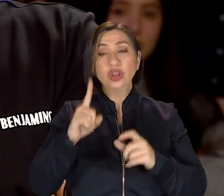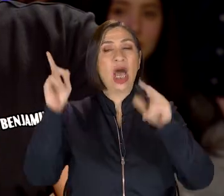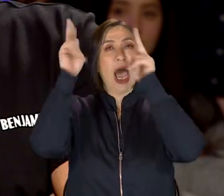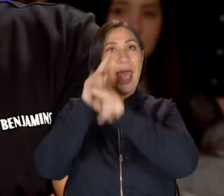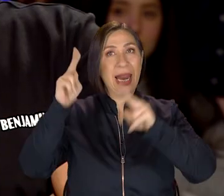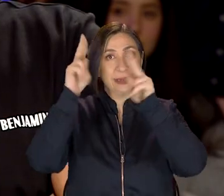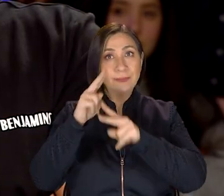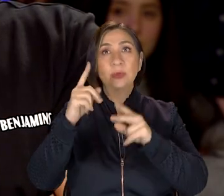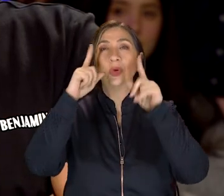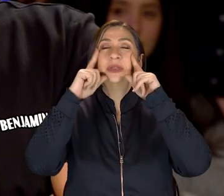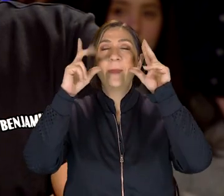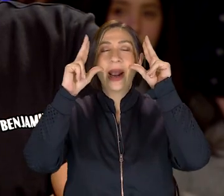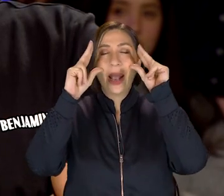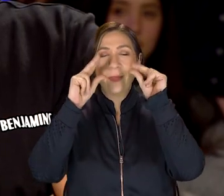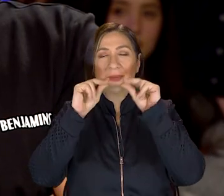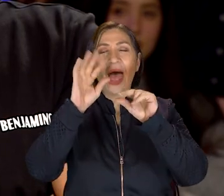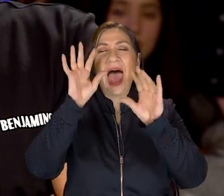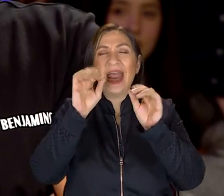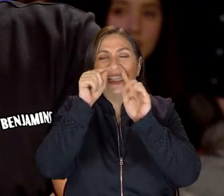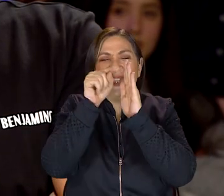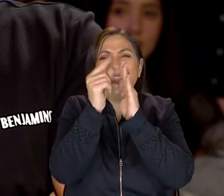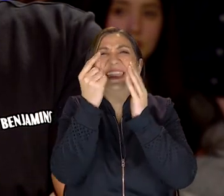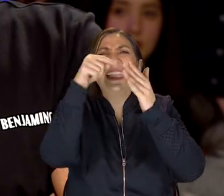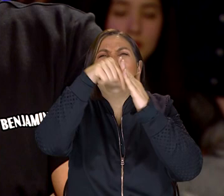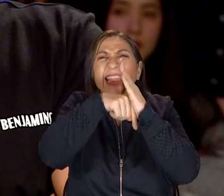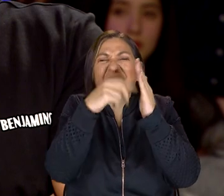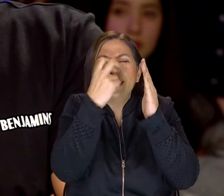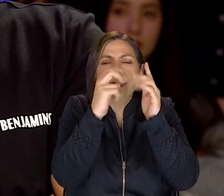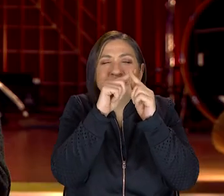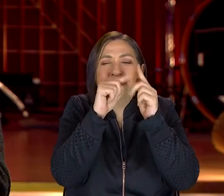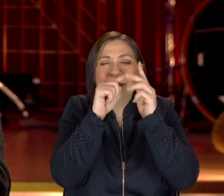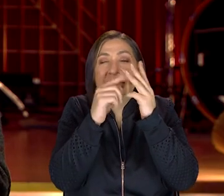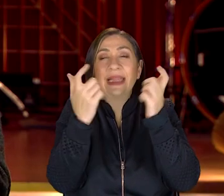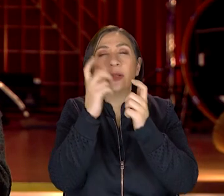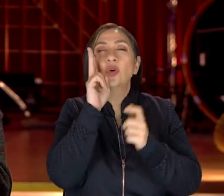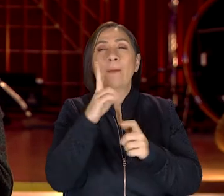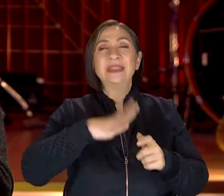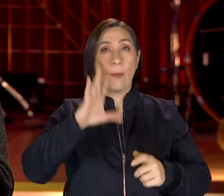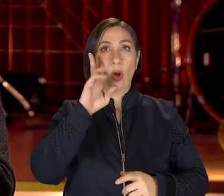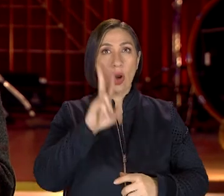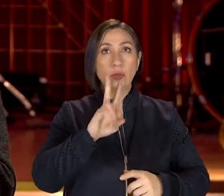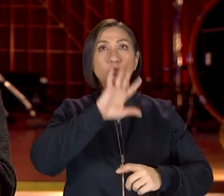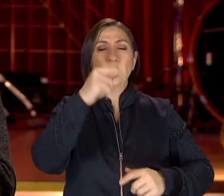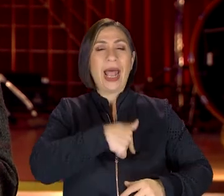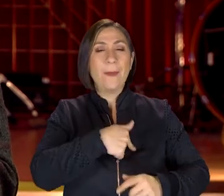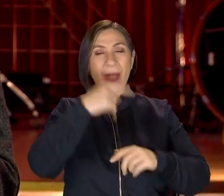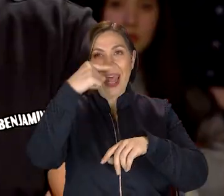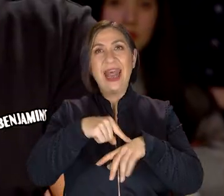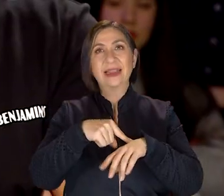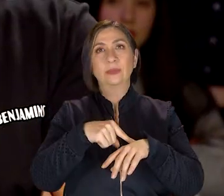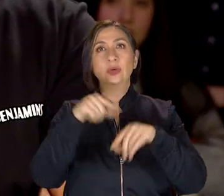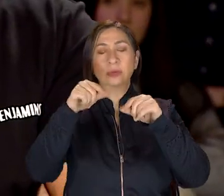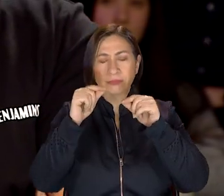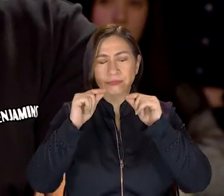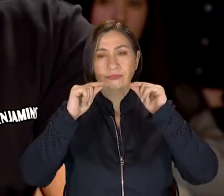hayal ettim. Gözlerimi kapattım. Her ayrıntısıyla nerede nasıl olmak istediğimi gördüm. Ve buna gerçekten bütün kalbimle inandım.